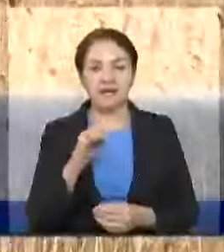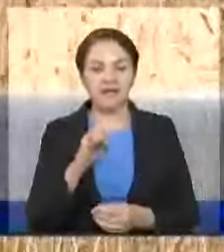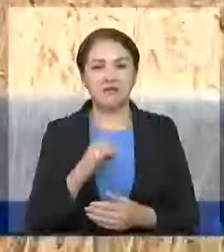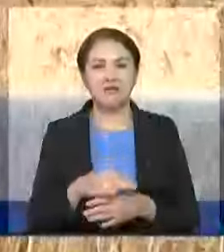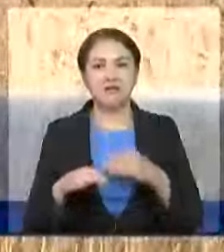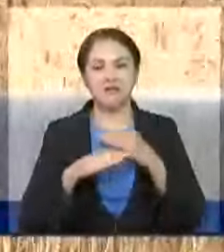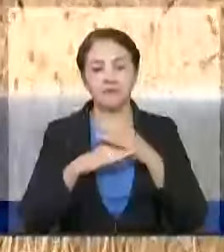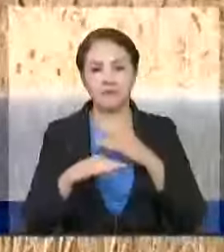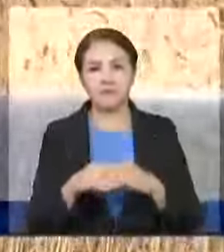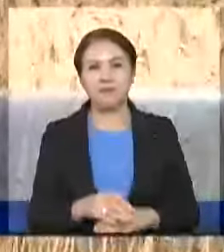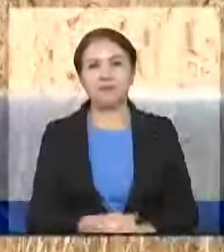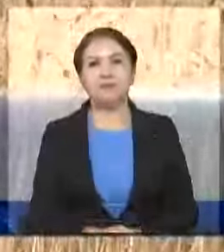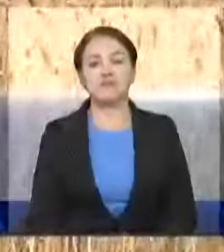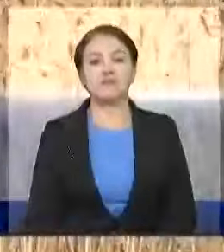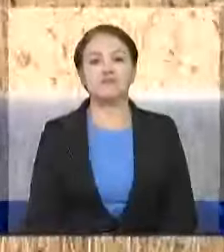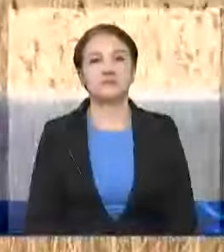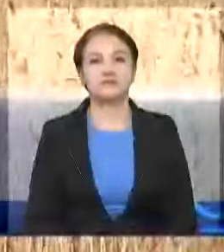поле.